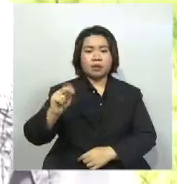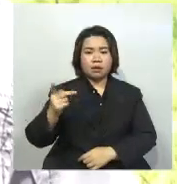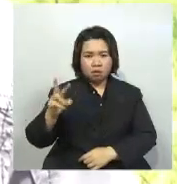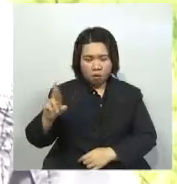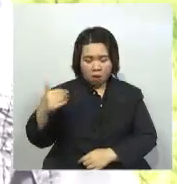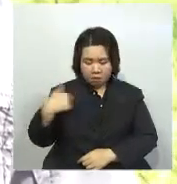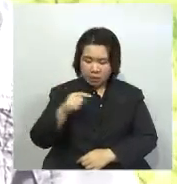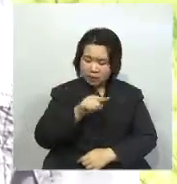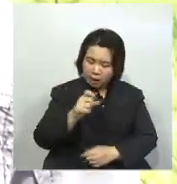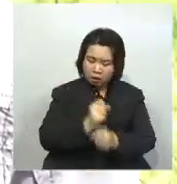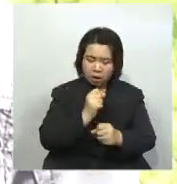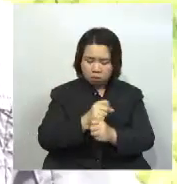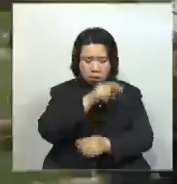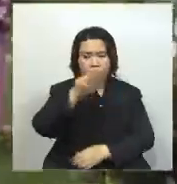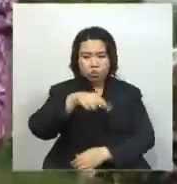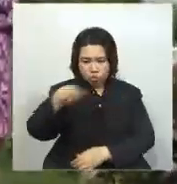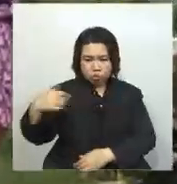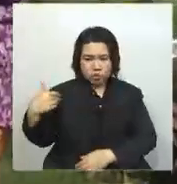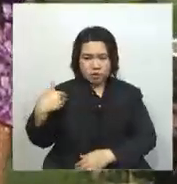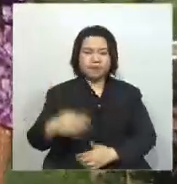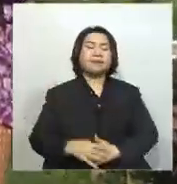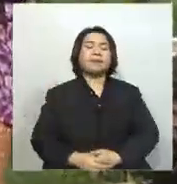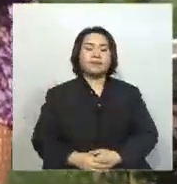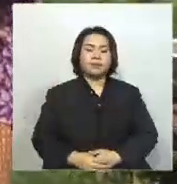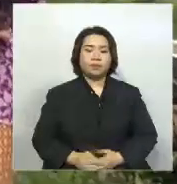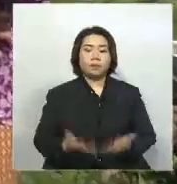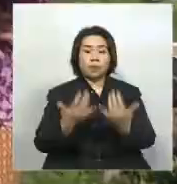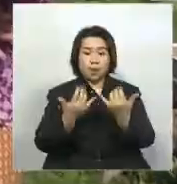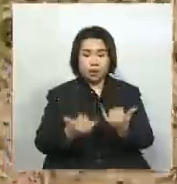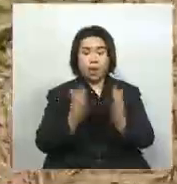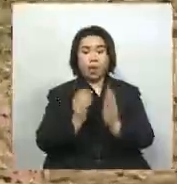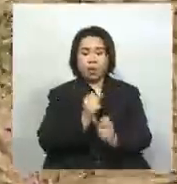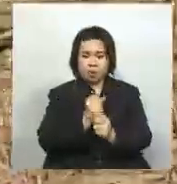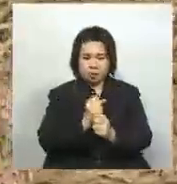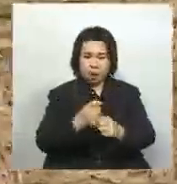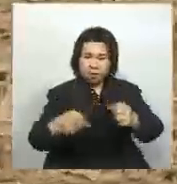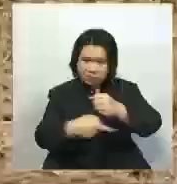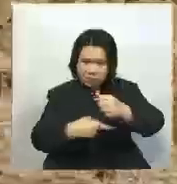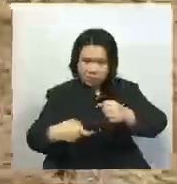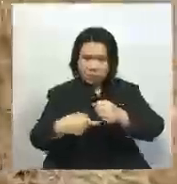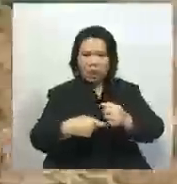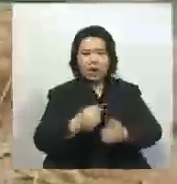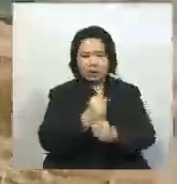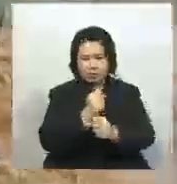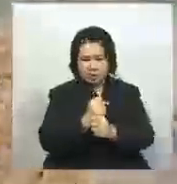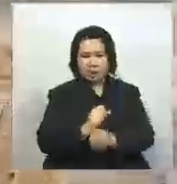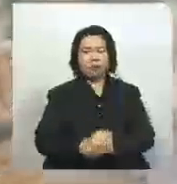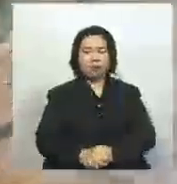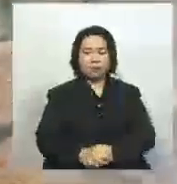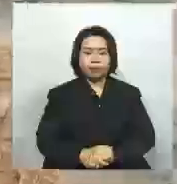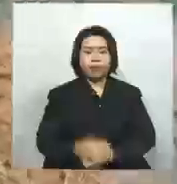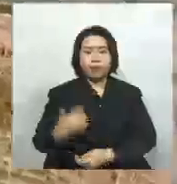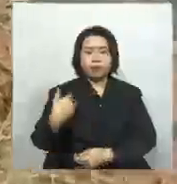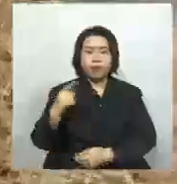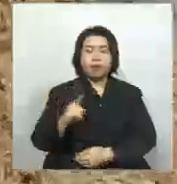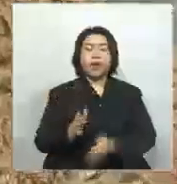ลูกน้องมาดูแลตลอดเลยนะครับ ตอนนี้ค่ะชาวนาบางส่วนนะคะได้เร่งเก็บเกี่ยวผลผลิตแล้วนะคะขณะที่หน่วยงานอ